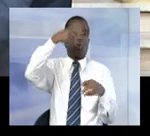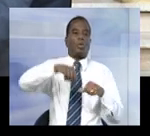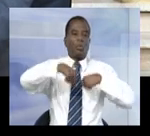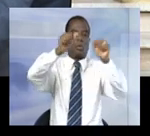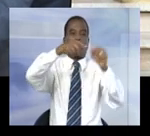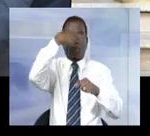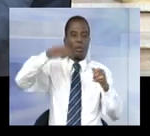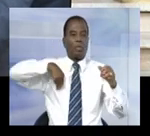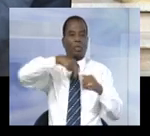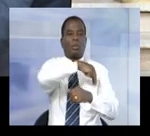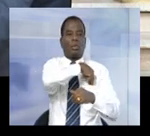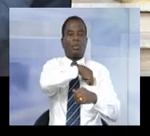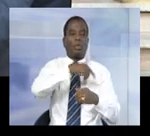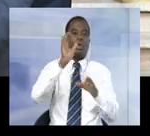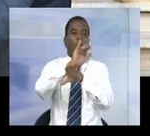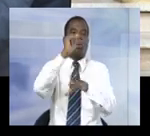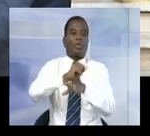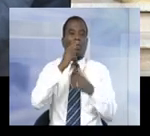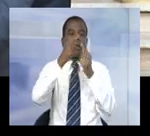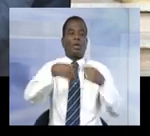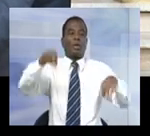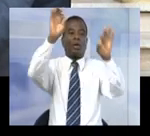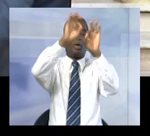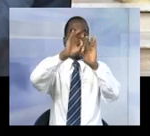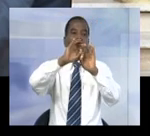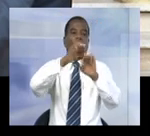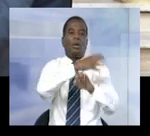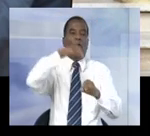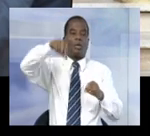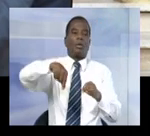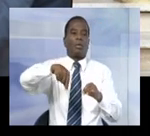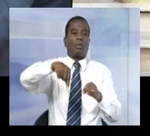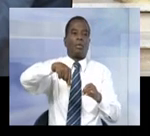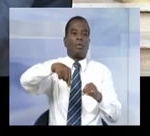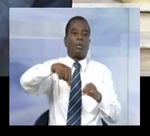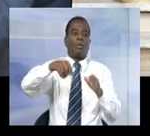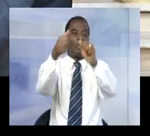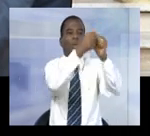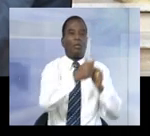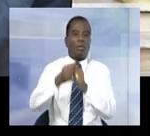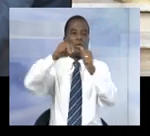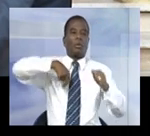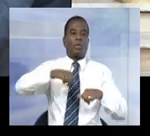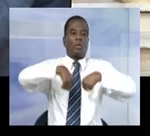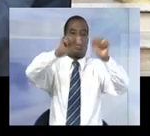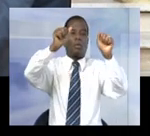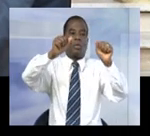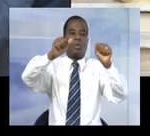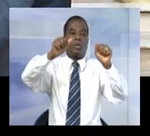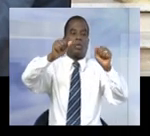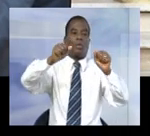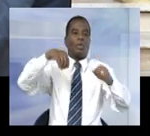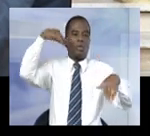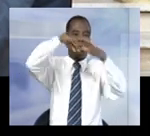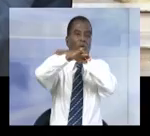continuer, parce que pour nous, la Côte d'Ivoire est très importante. Merci. Et que ensemble, nous allons continuer cette voie de